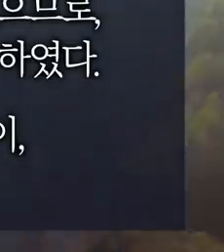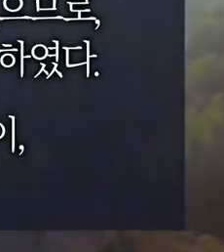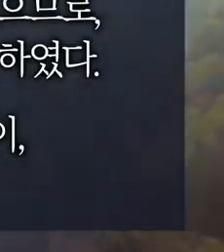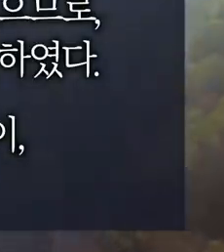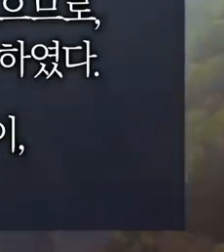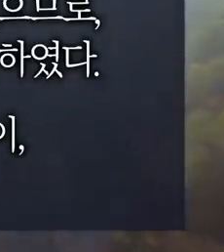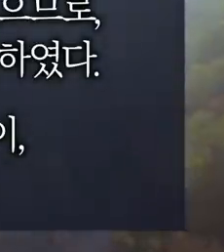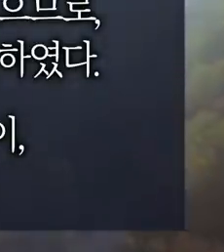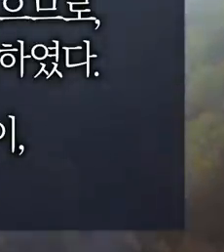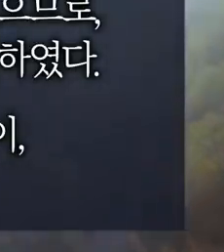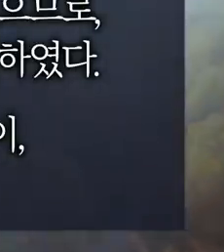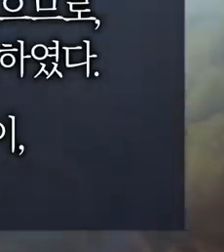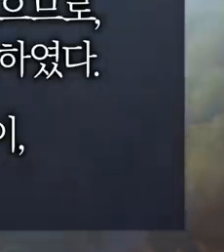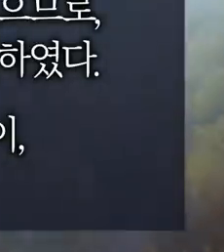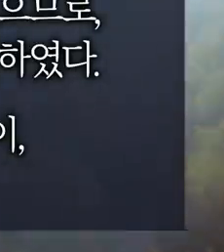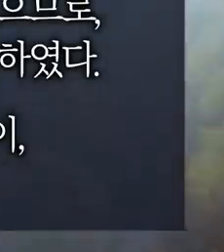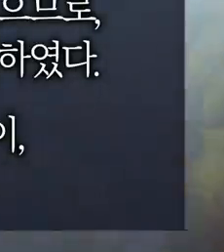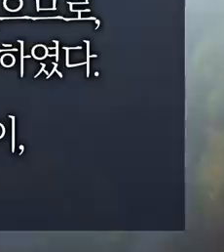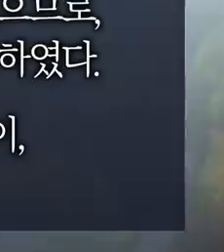그들에게 대항하지 못하였다.